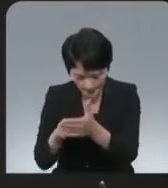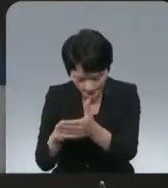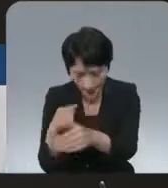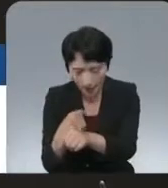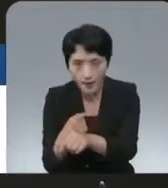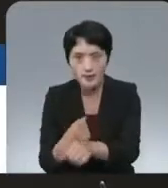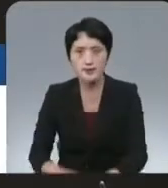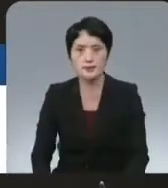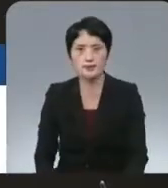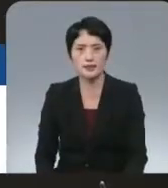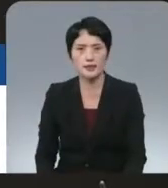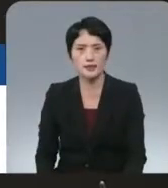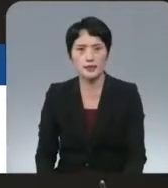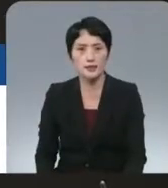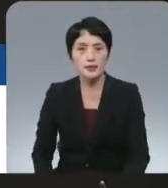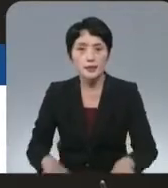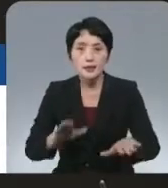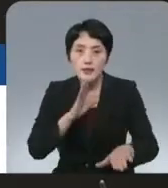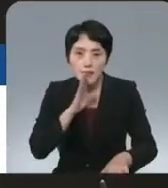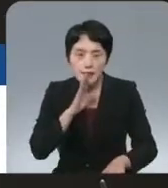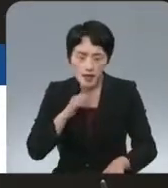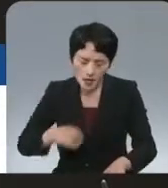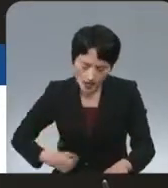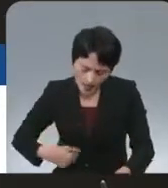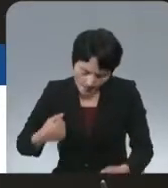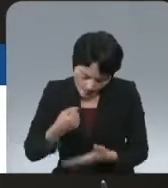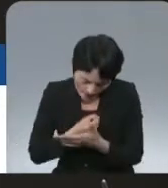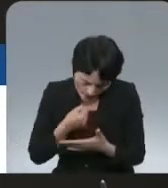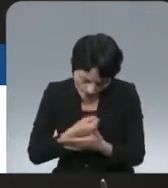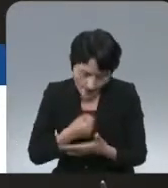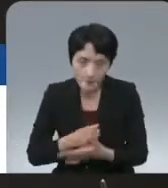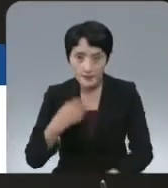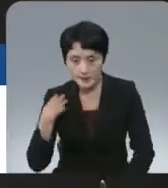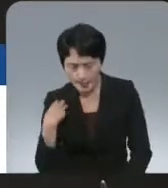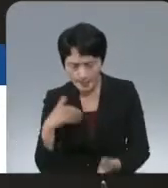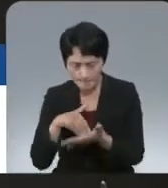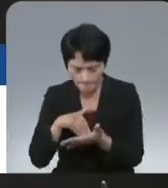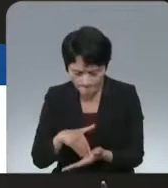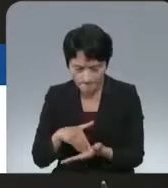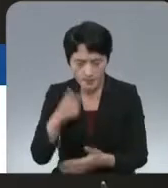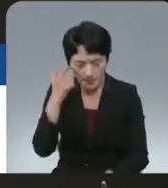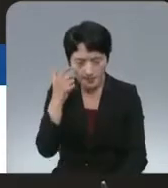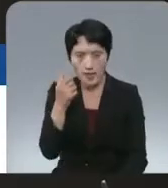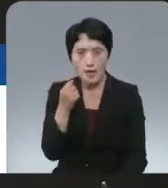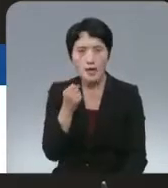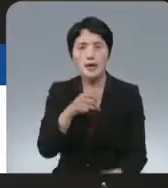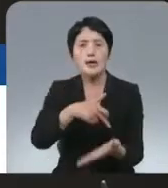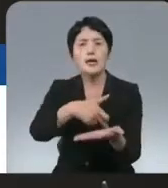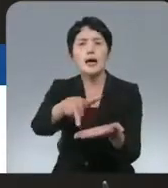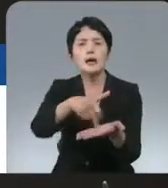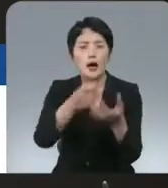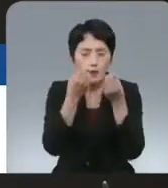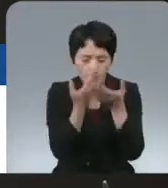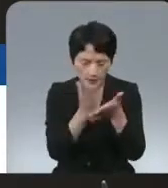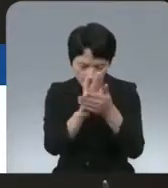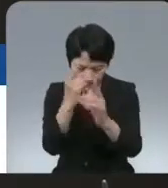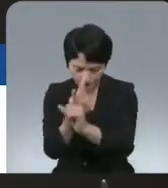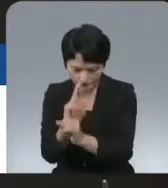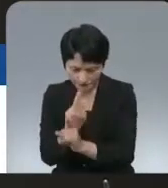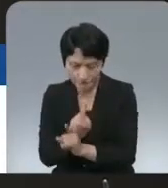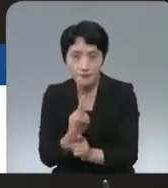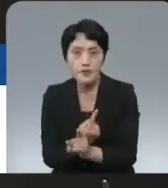самого популярного в стране мессенджера какао ток я ощущаю личную ответственность за инцидент поэтому